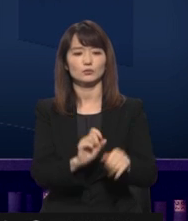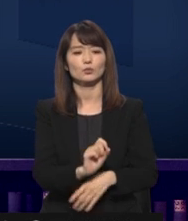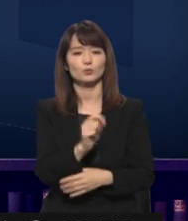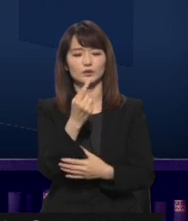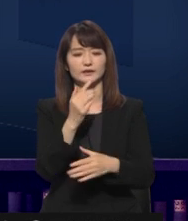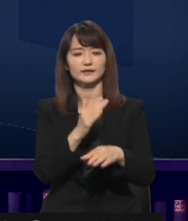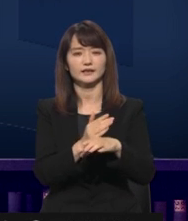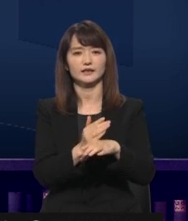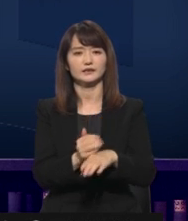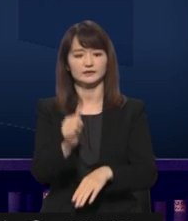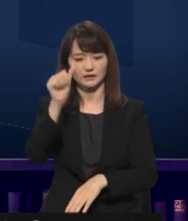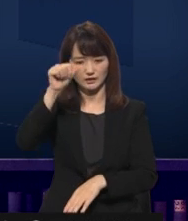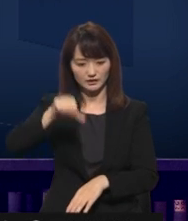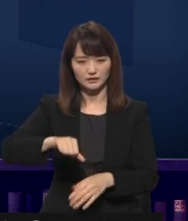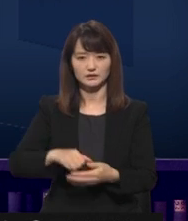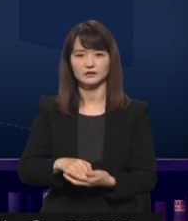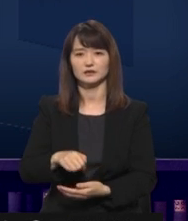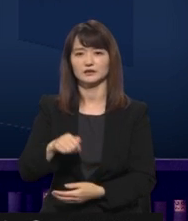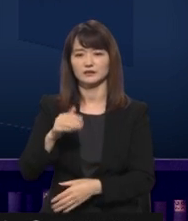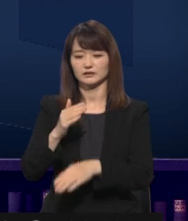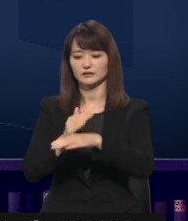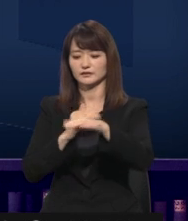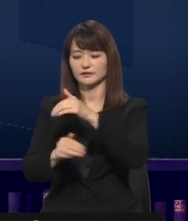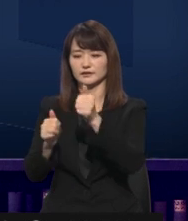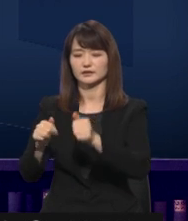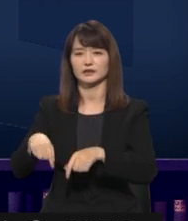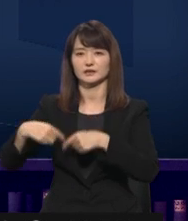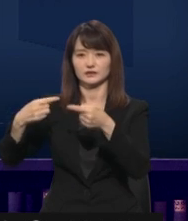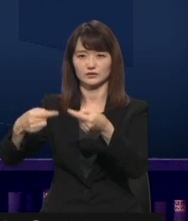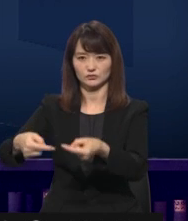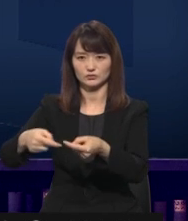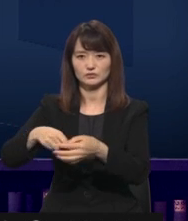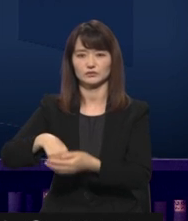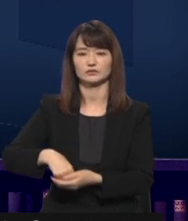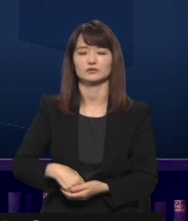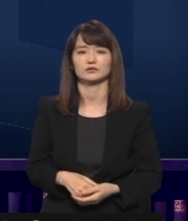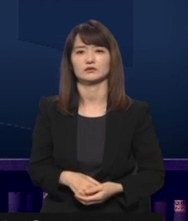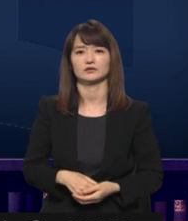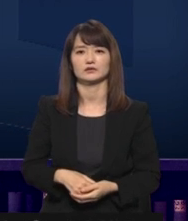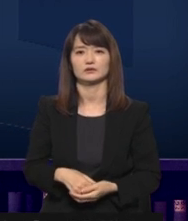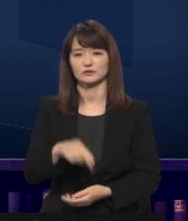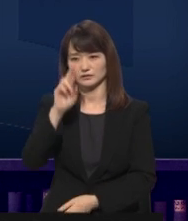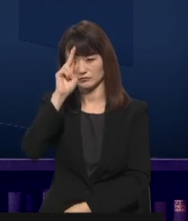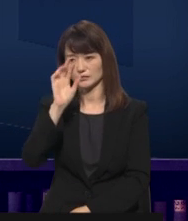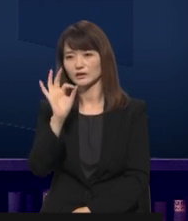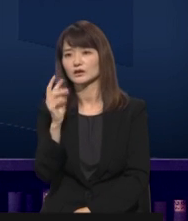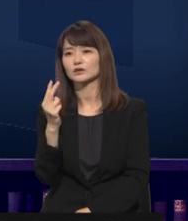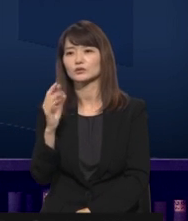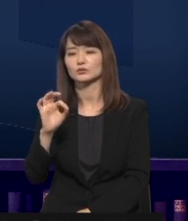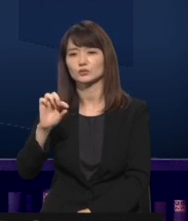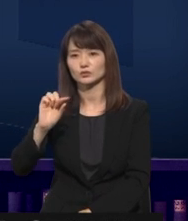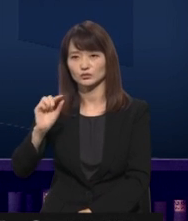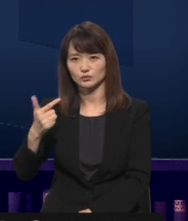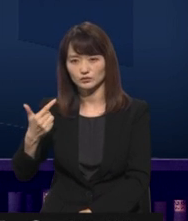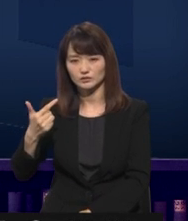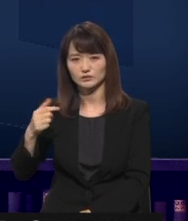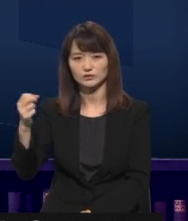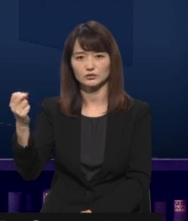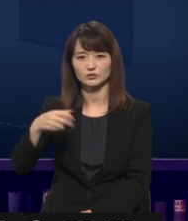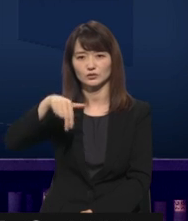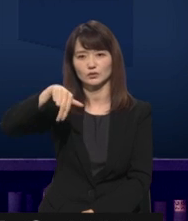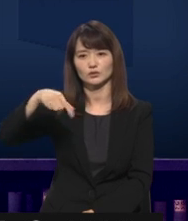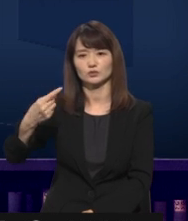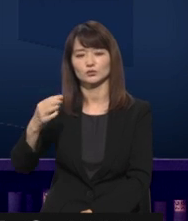전당대회 후보로 나서는 박용진 훈 또 1 종 1000원 등 어 근데 중천 오는 후 건 아니지만요 여러분들이 이 부분도